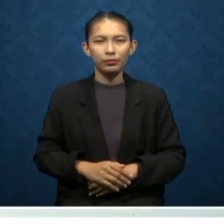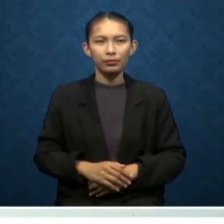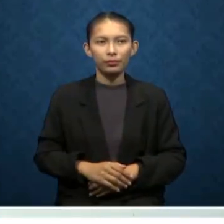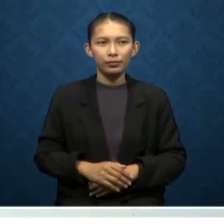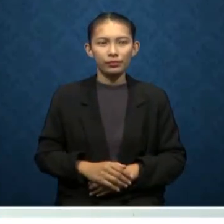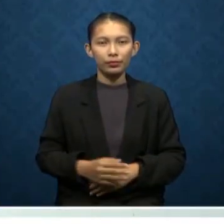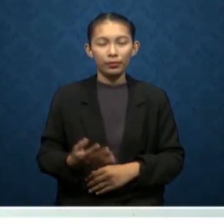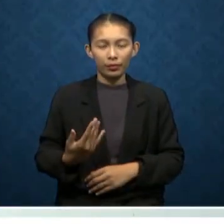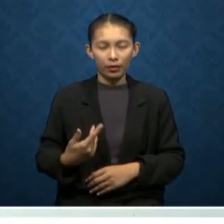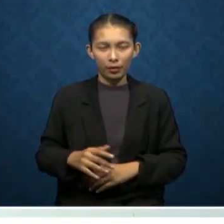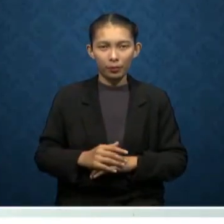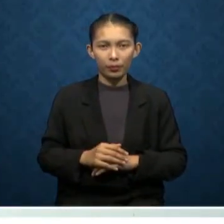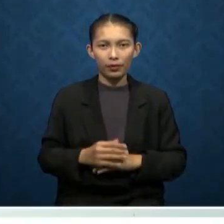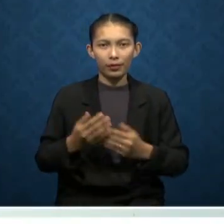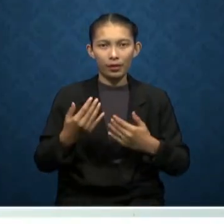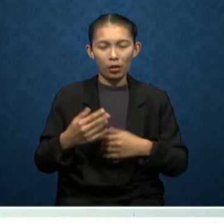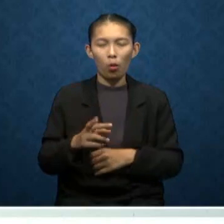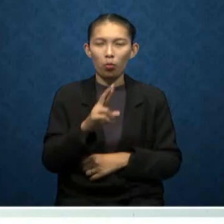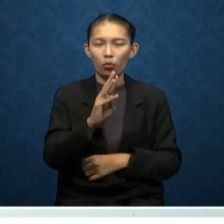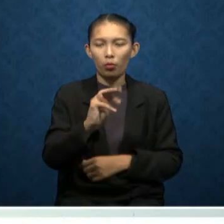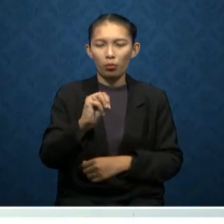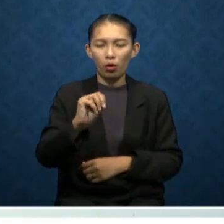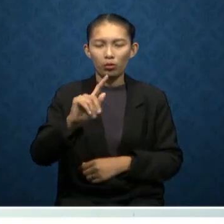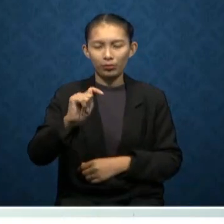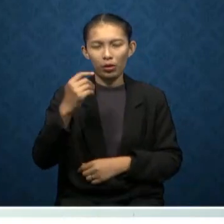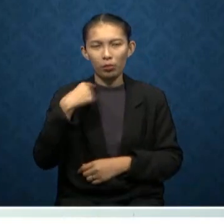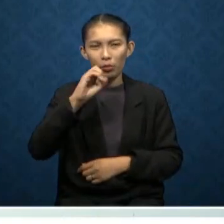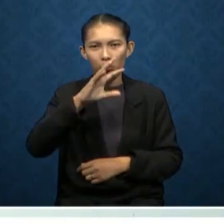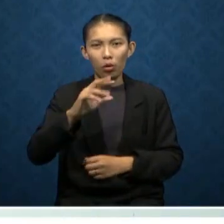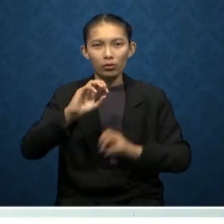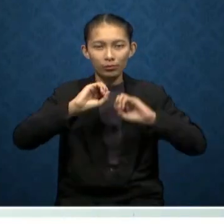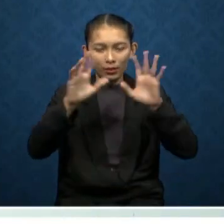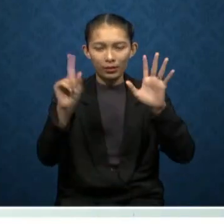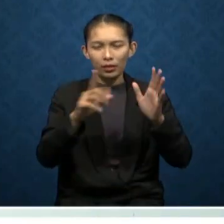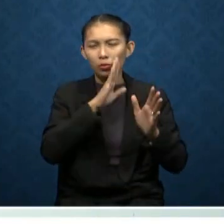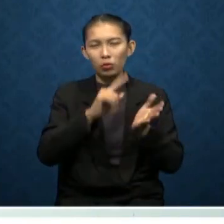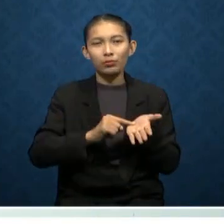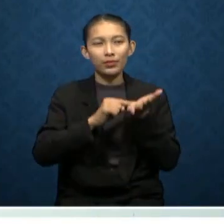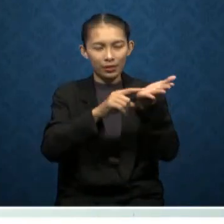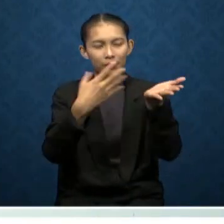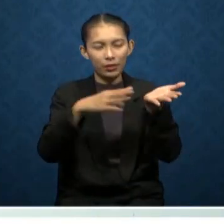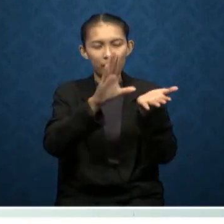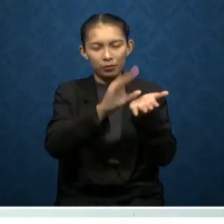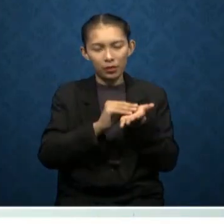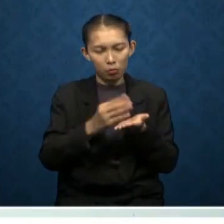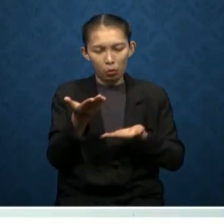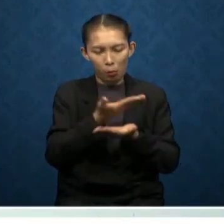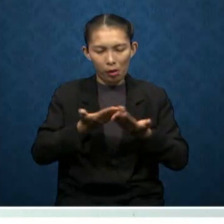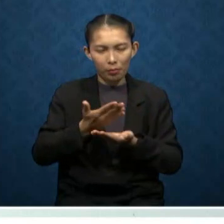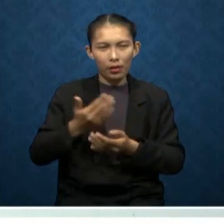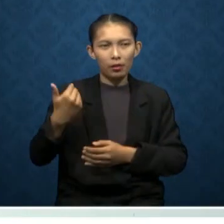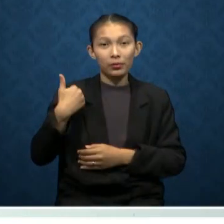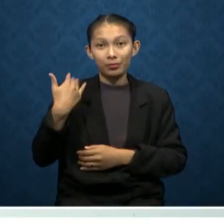ทางนบ 15 ชัดเจน heuteั เรื่องใดที่ให้ขอเสนอ ก็จะนำไปท่านพ squeak เล heaven me